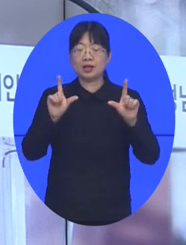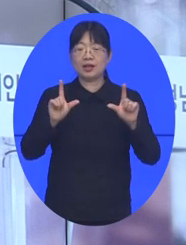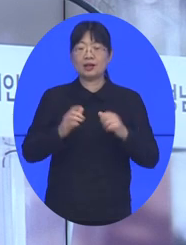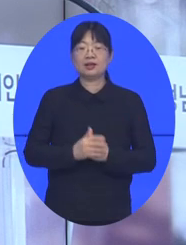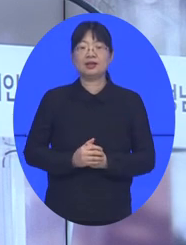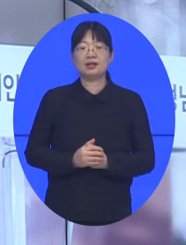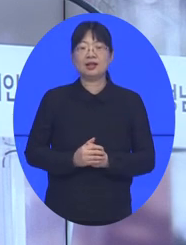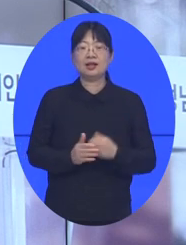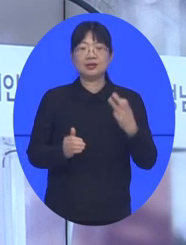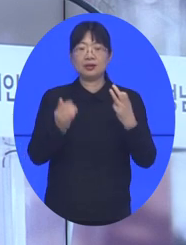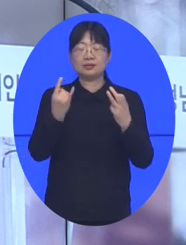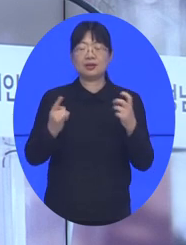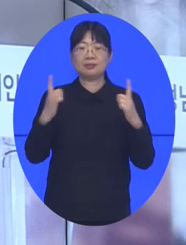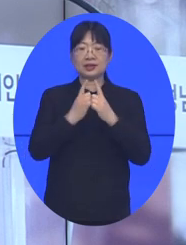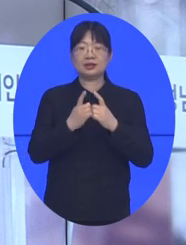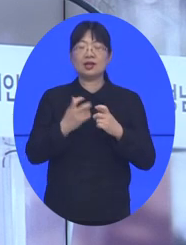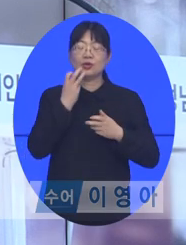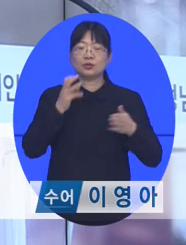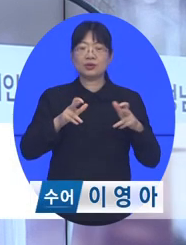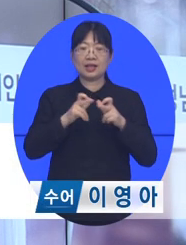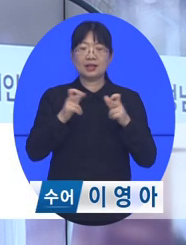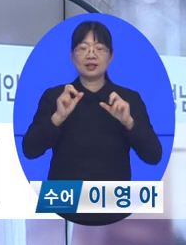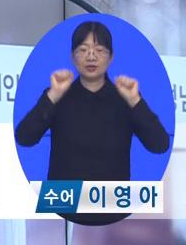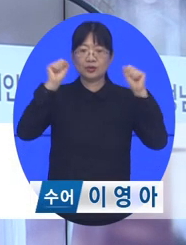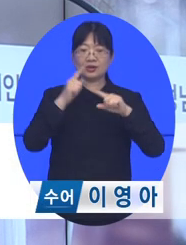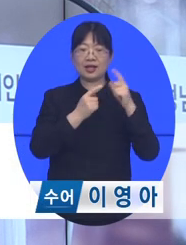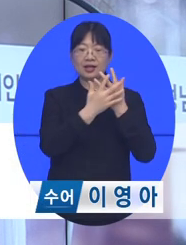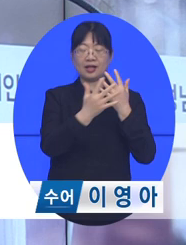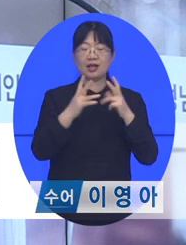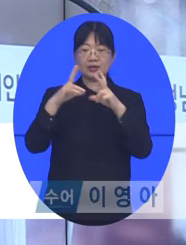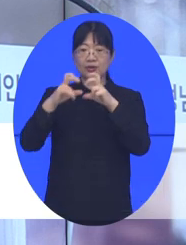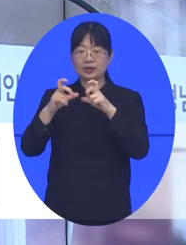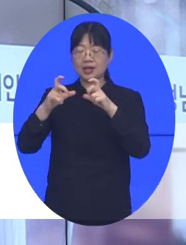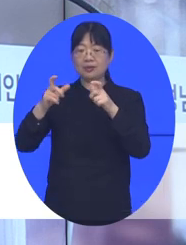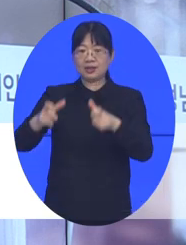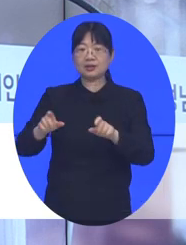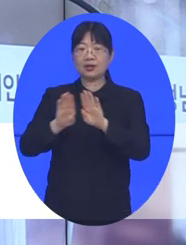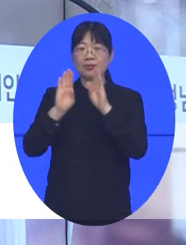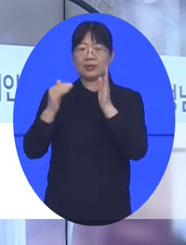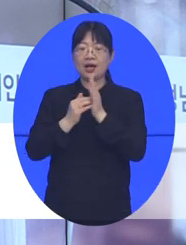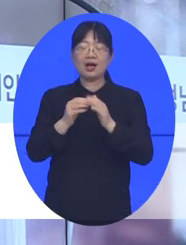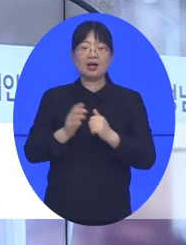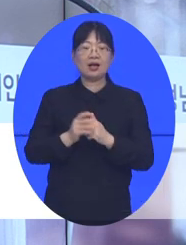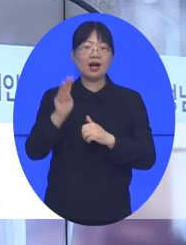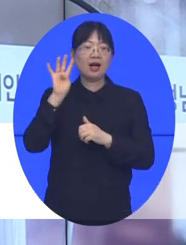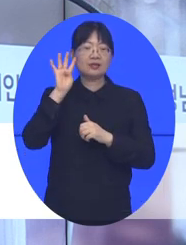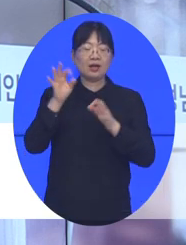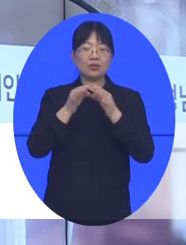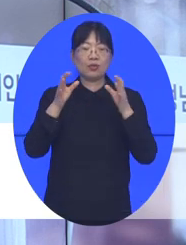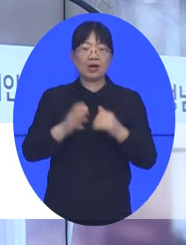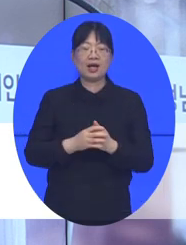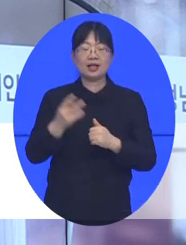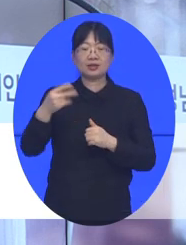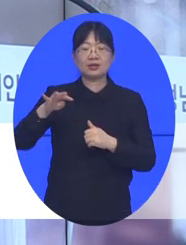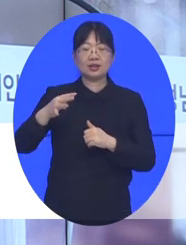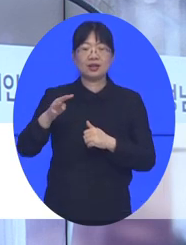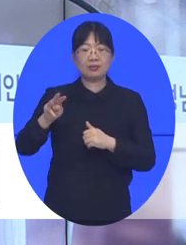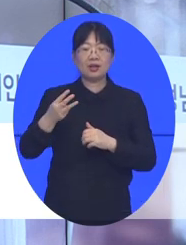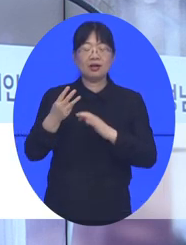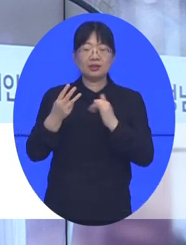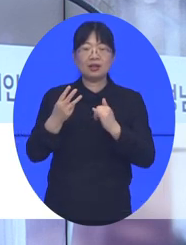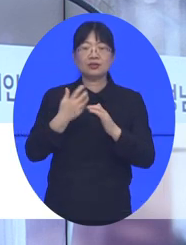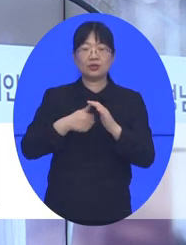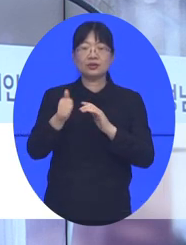올해로 13회째를 맞는 경기도 장애인체육대회가 성남에서 열렸습니다. 나흘 동안 2,300여 명의 선수들이